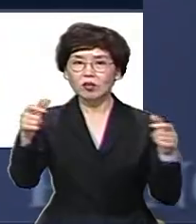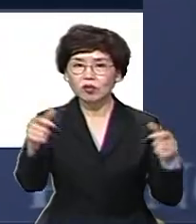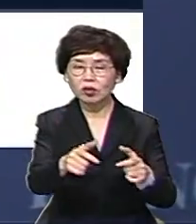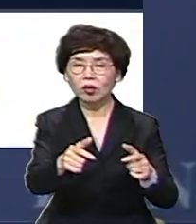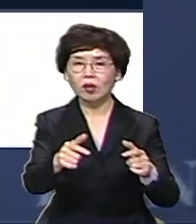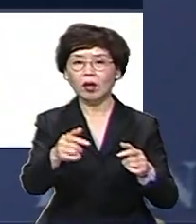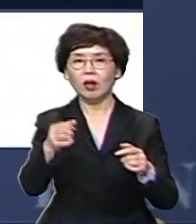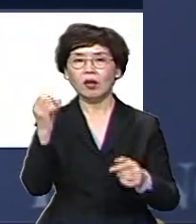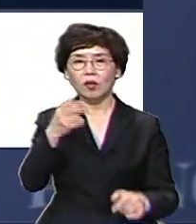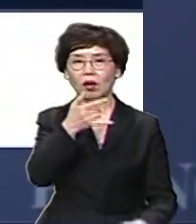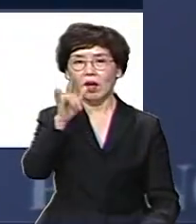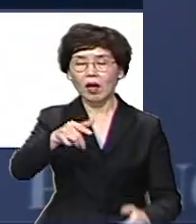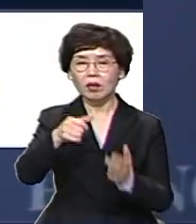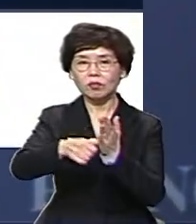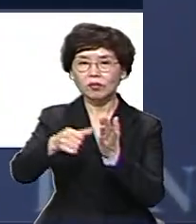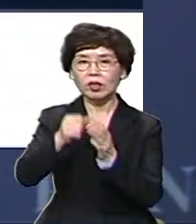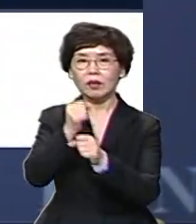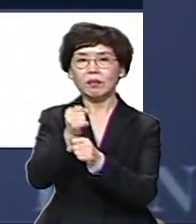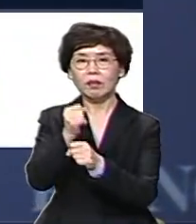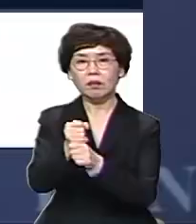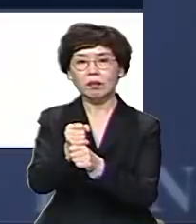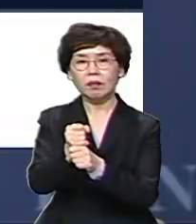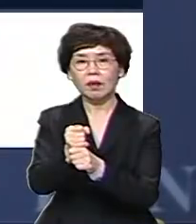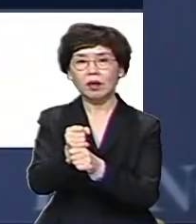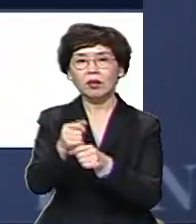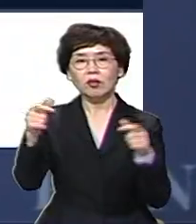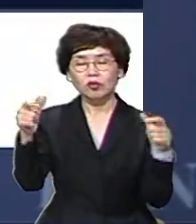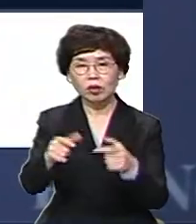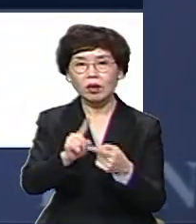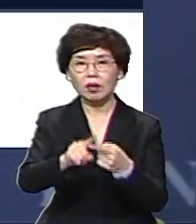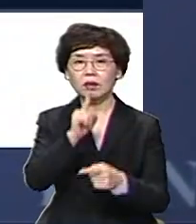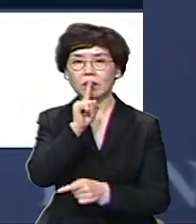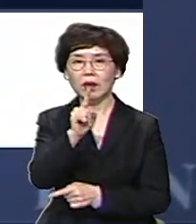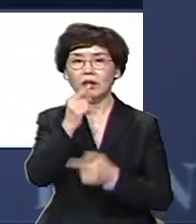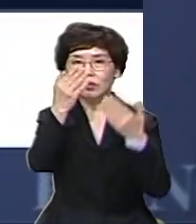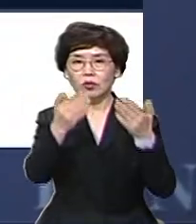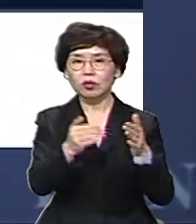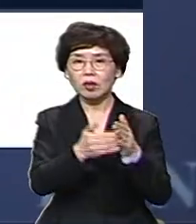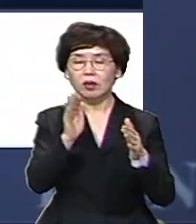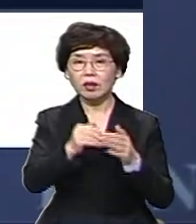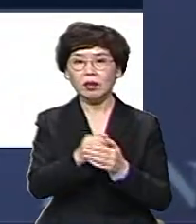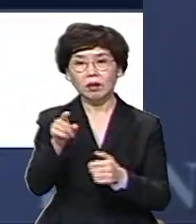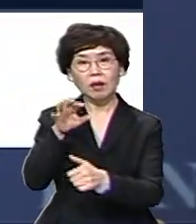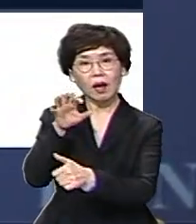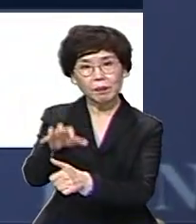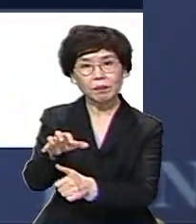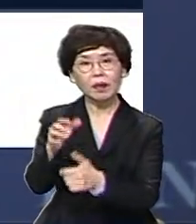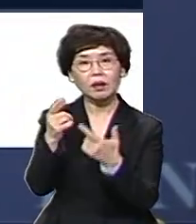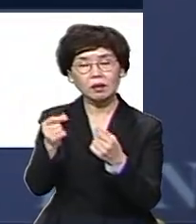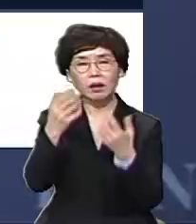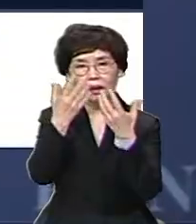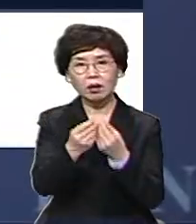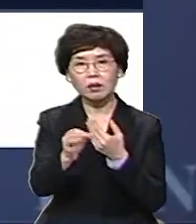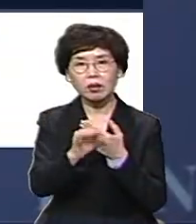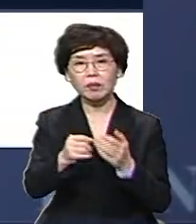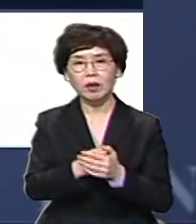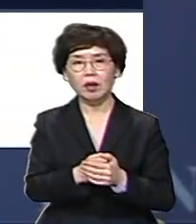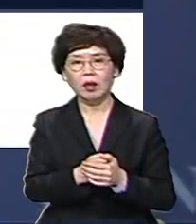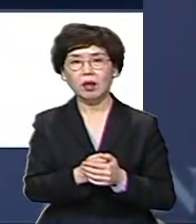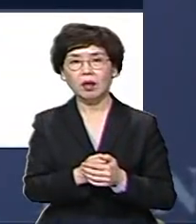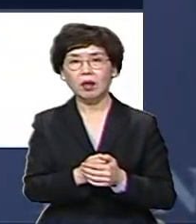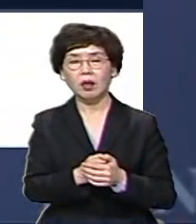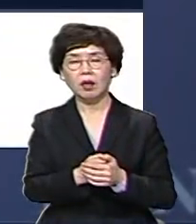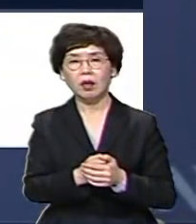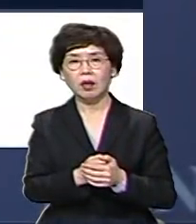당시에 대통령님과 김 위원장은 예를 들어서 미사일의 숫자를 줄인다거나 계속해서 핵물질을 생산하는